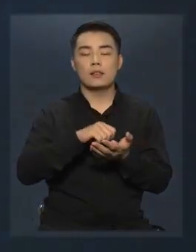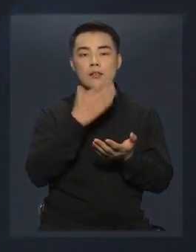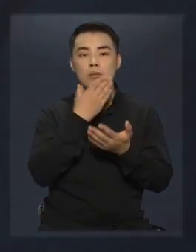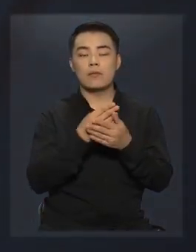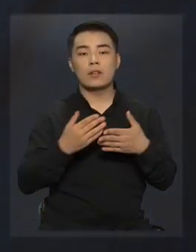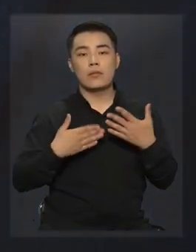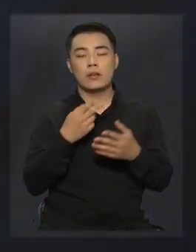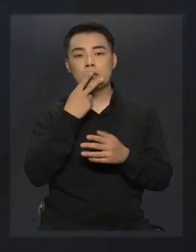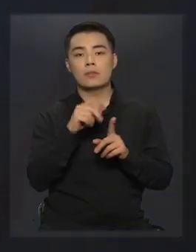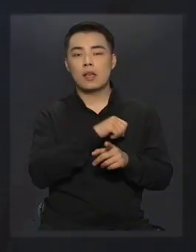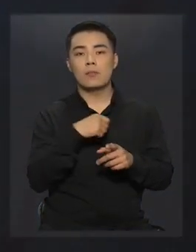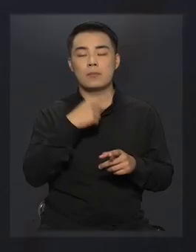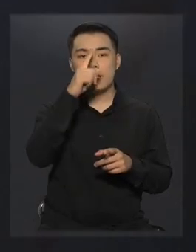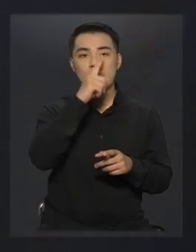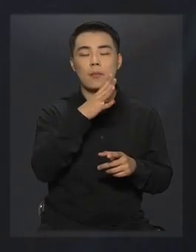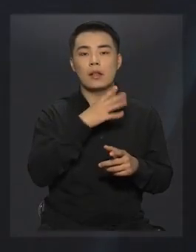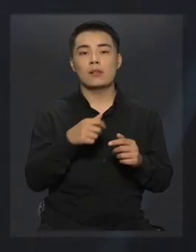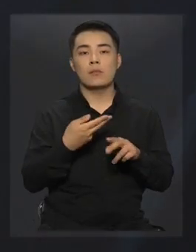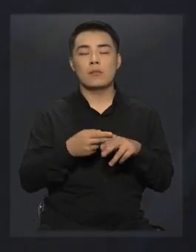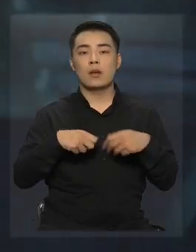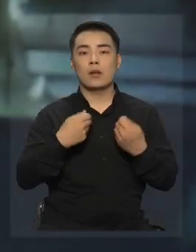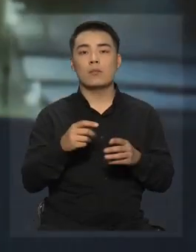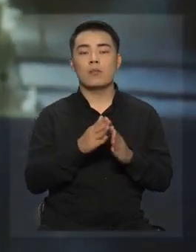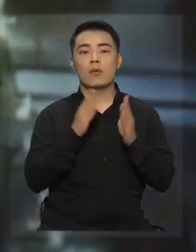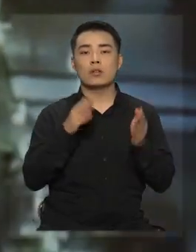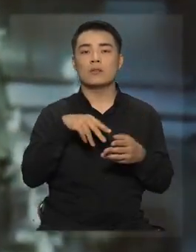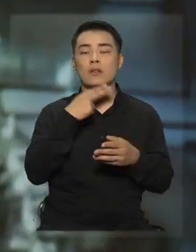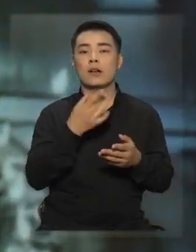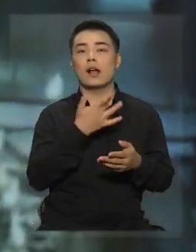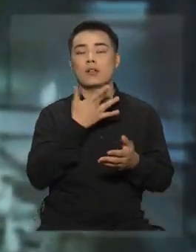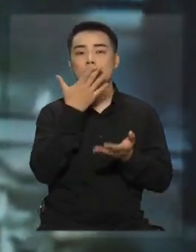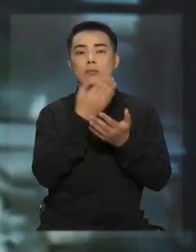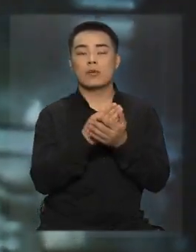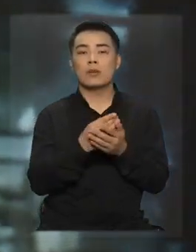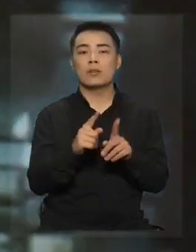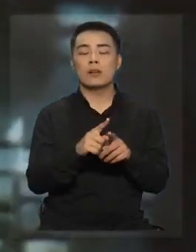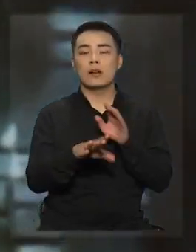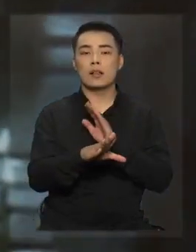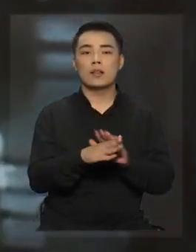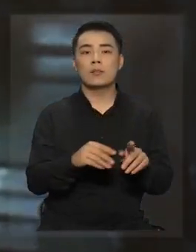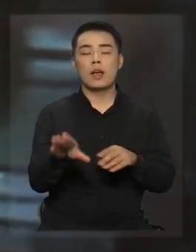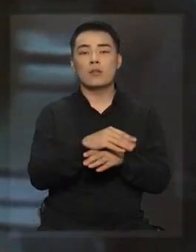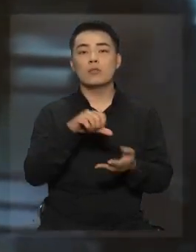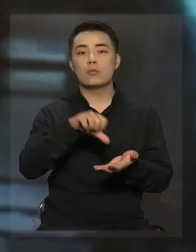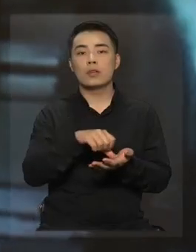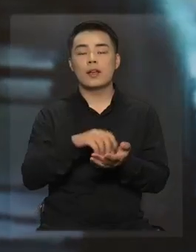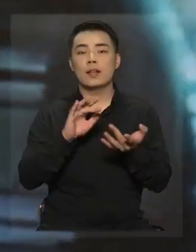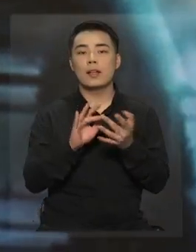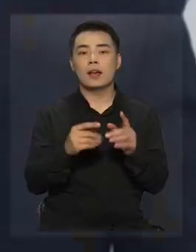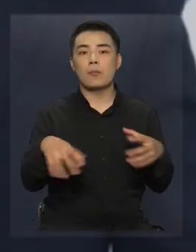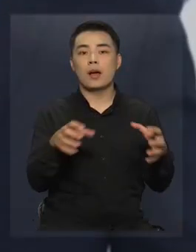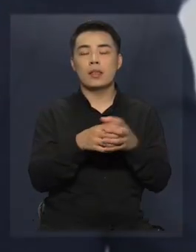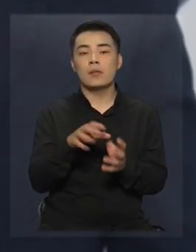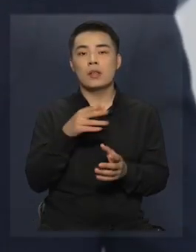самовыдвиженцем давался ровно месяц на то чтобы привлечь как можно больше голосов в свою пользу некоторым участникам электоральной компании